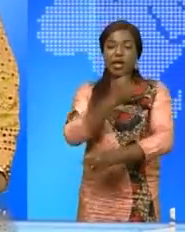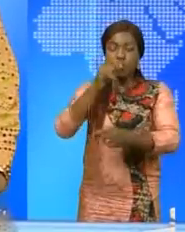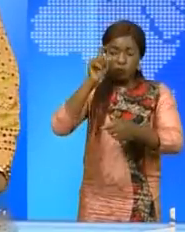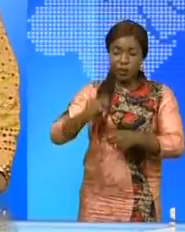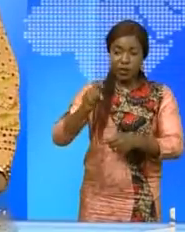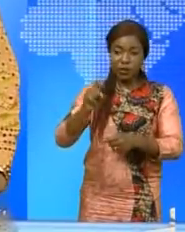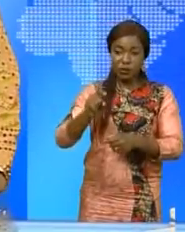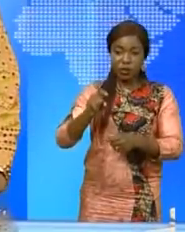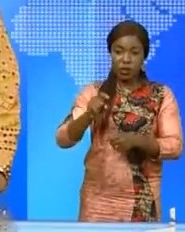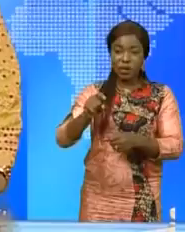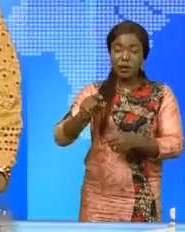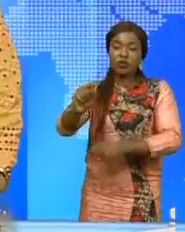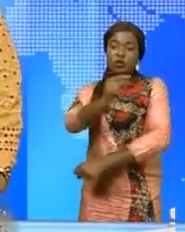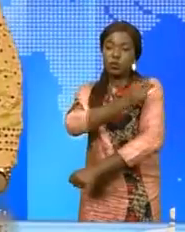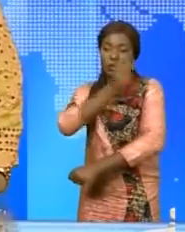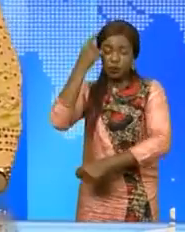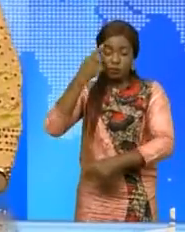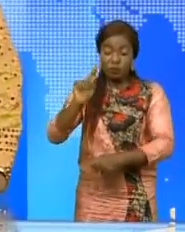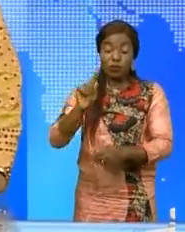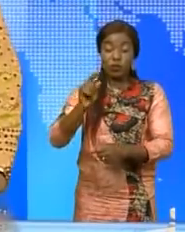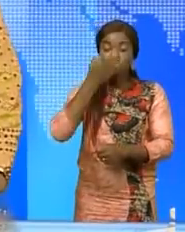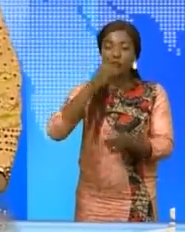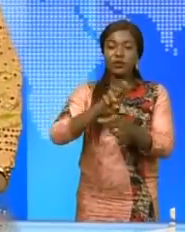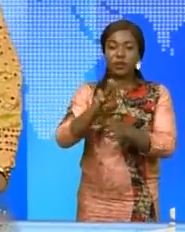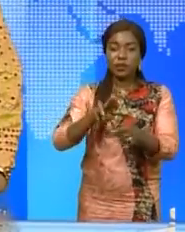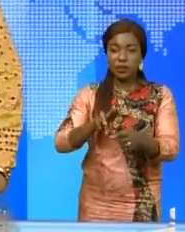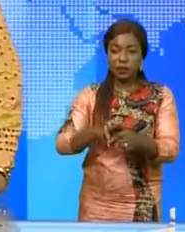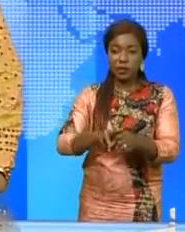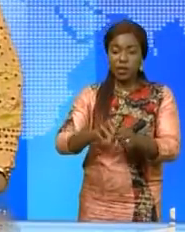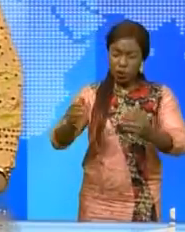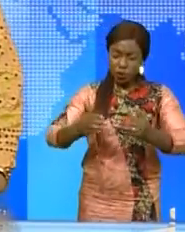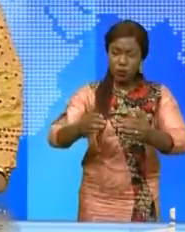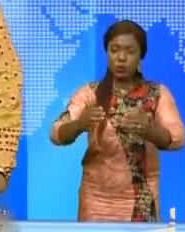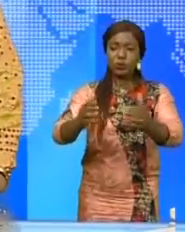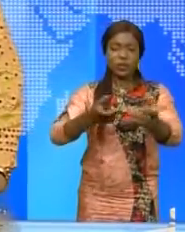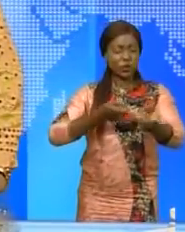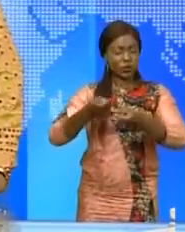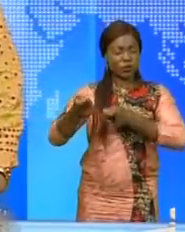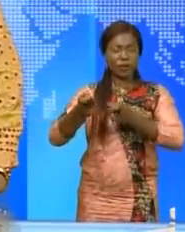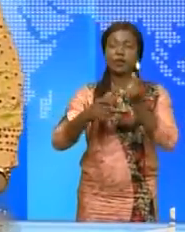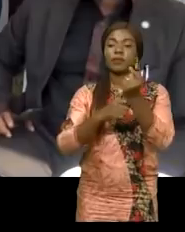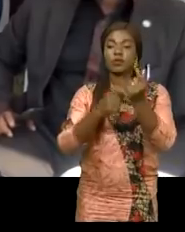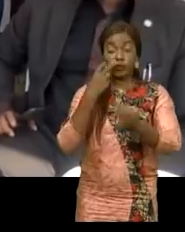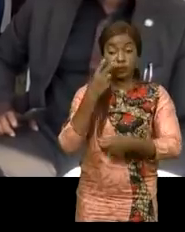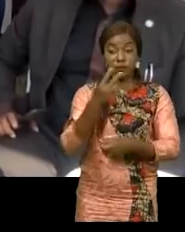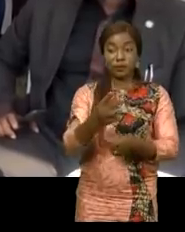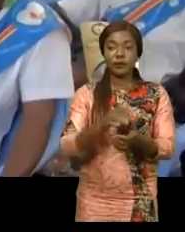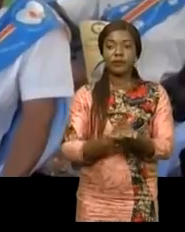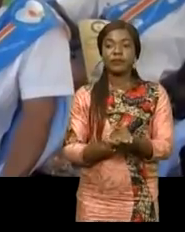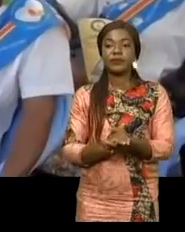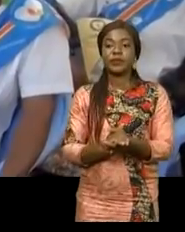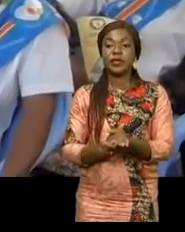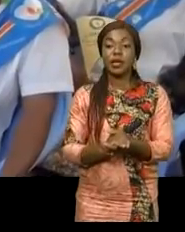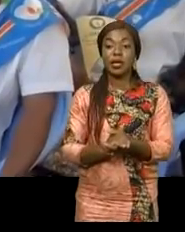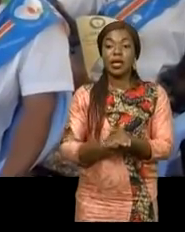afin dé mettre à l'abri des toutes tes contamination dé cette maladie qui continue à faire des victimes suivi la campagne de vaccination contre